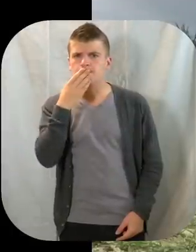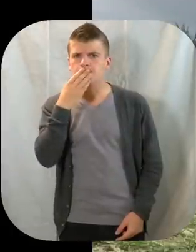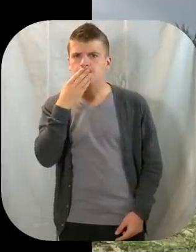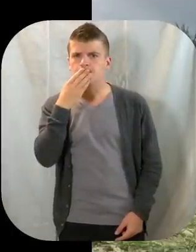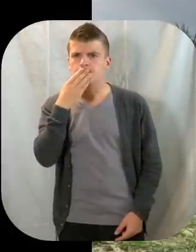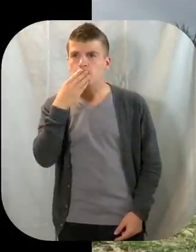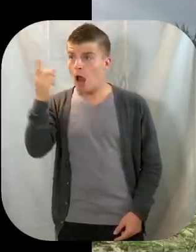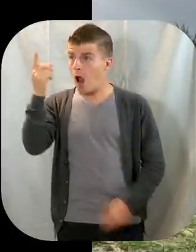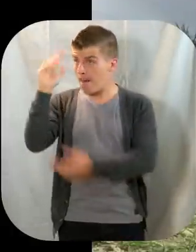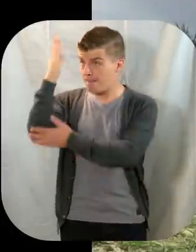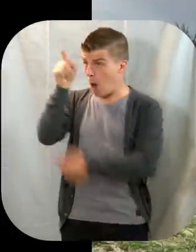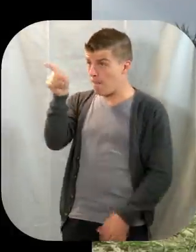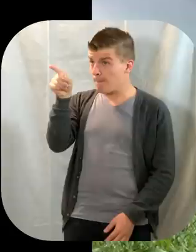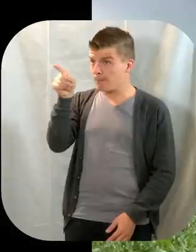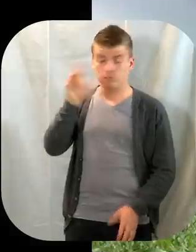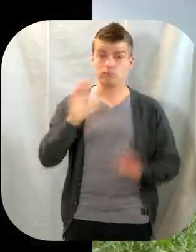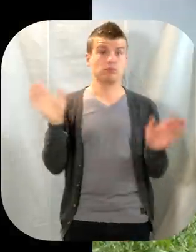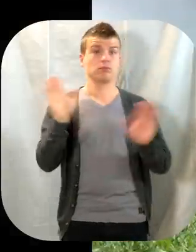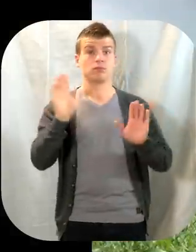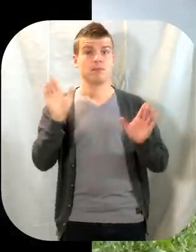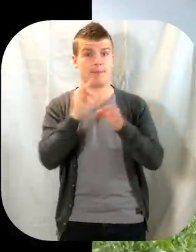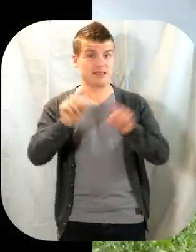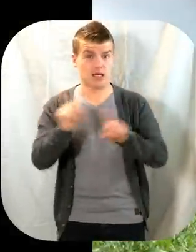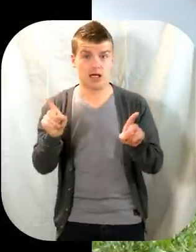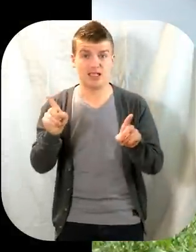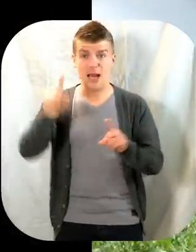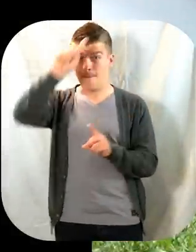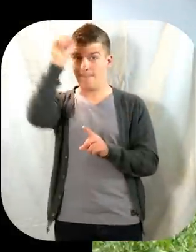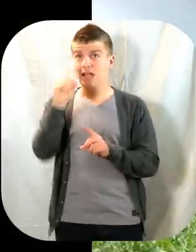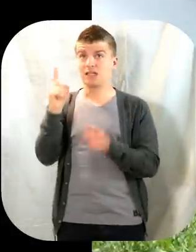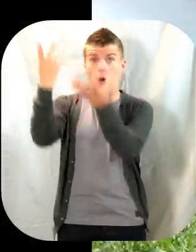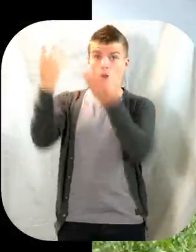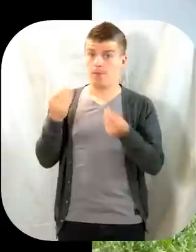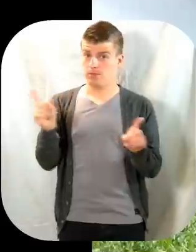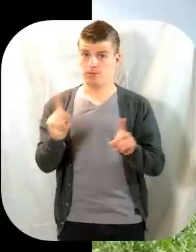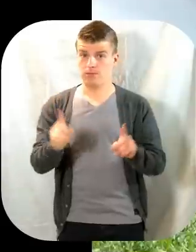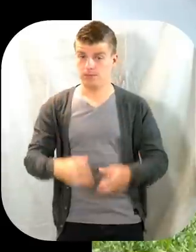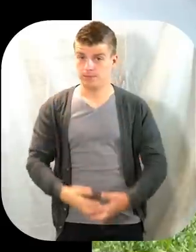Eine nette Baumgruppe. Ne, bloß nicht. Die zieht Blitze ja geradezu an.